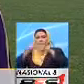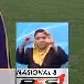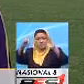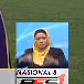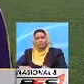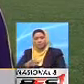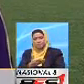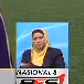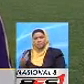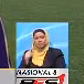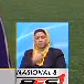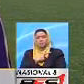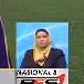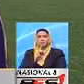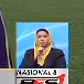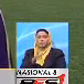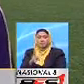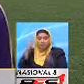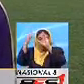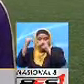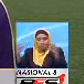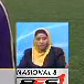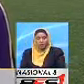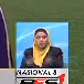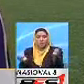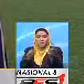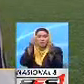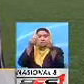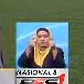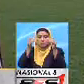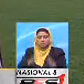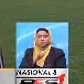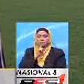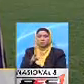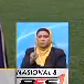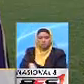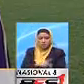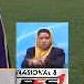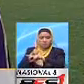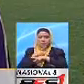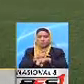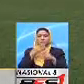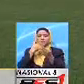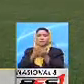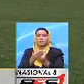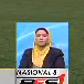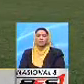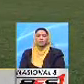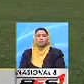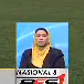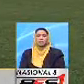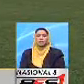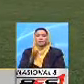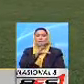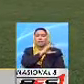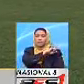harap motivasi player juga patut untuk kita apa jaga dengan baik sementara itu ketua